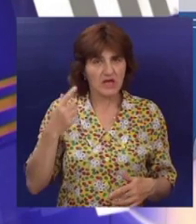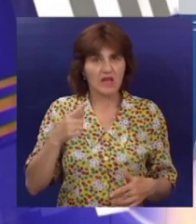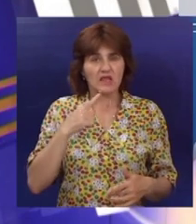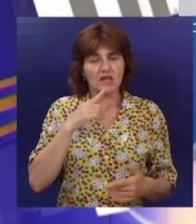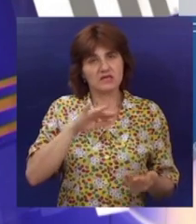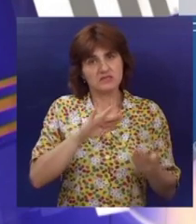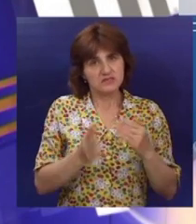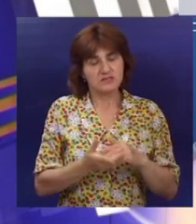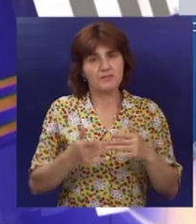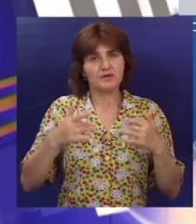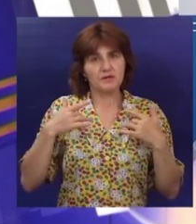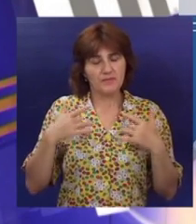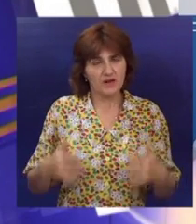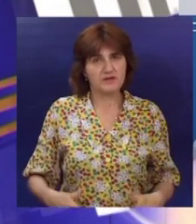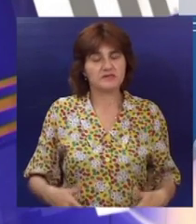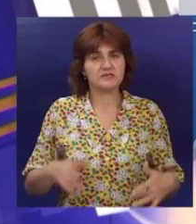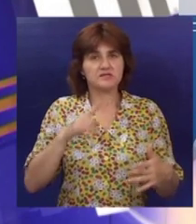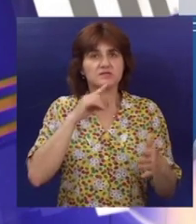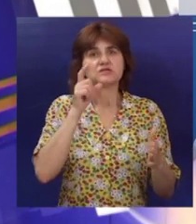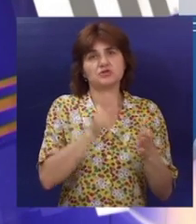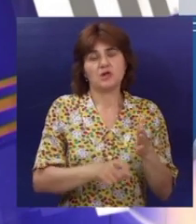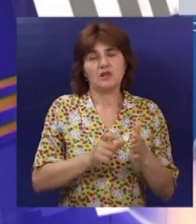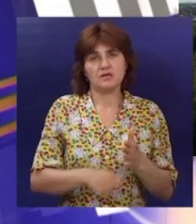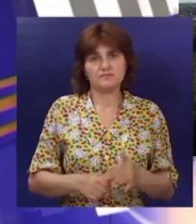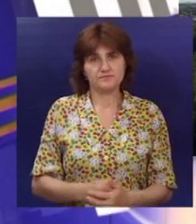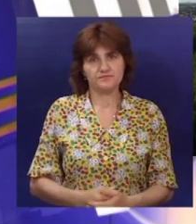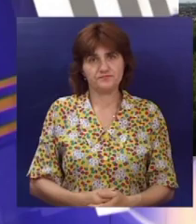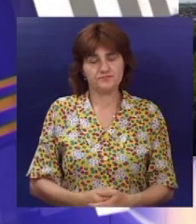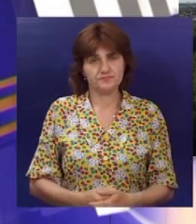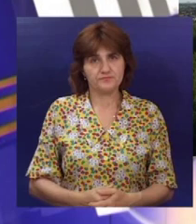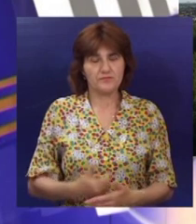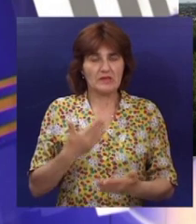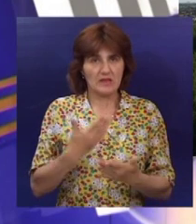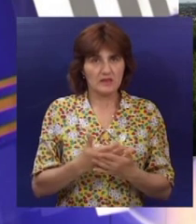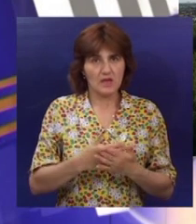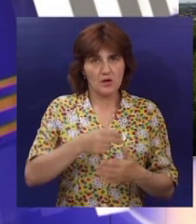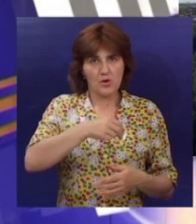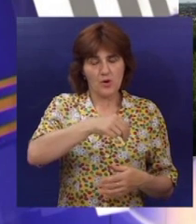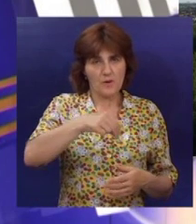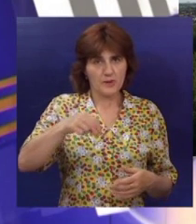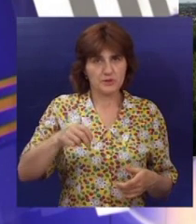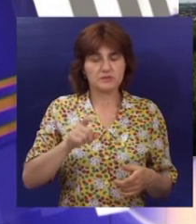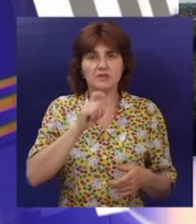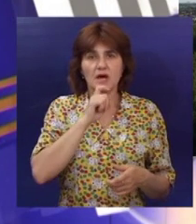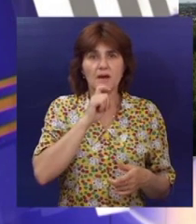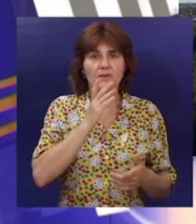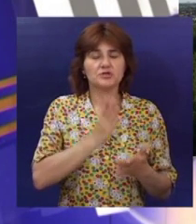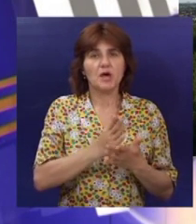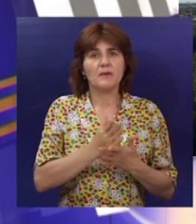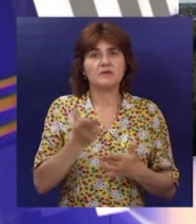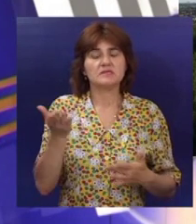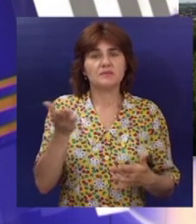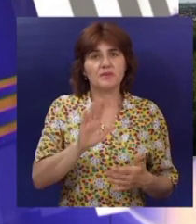skupštine i ko će biti članovi budućeg gradskog veća. Prema potpisanom sporazumu, SVM će